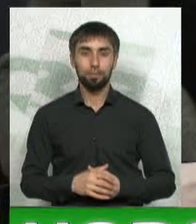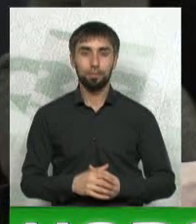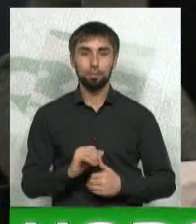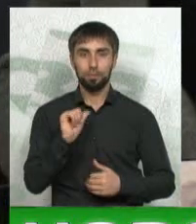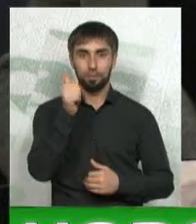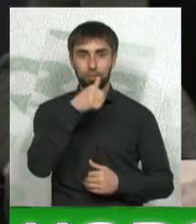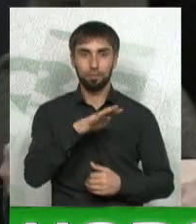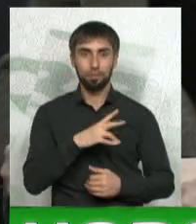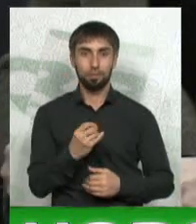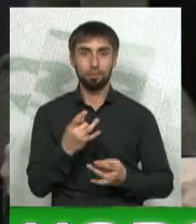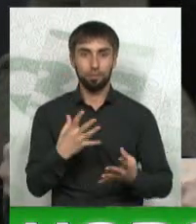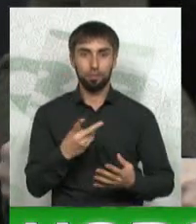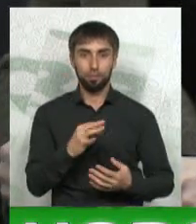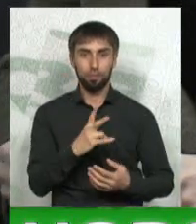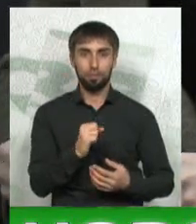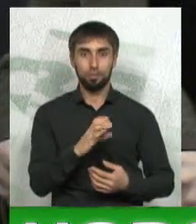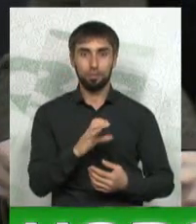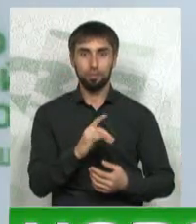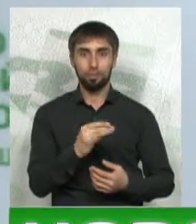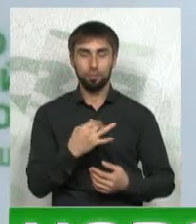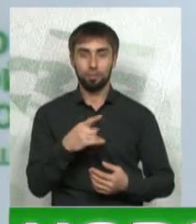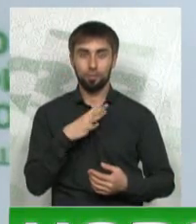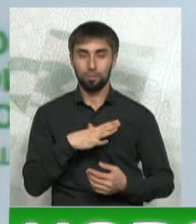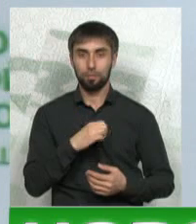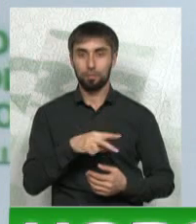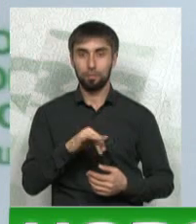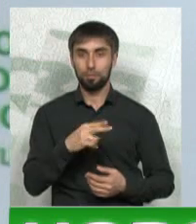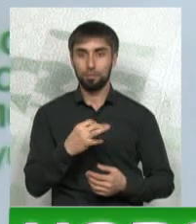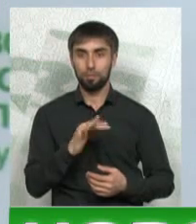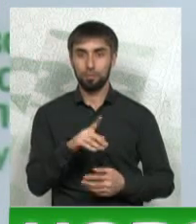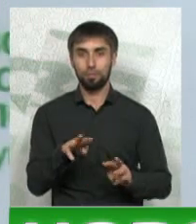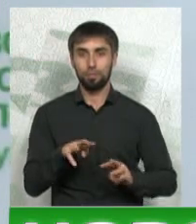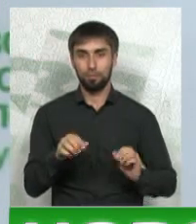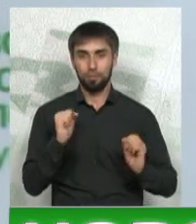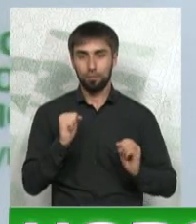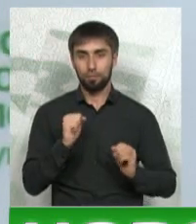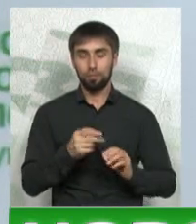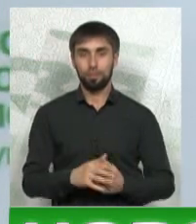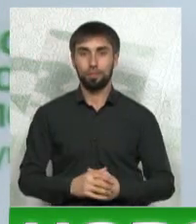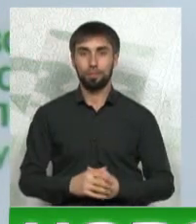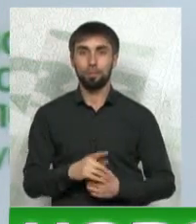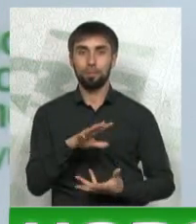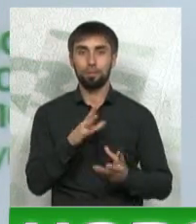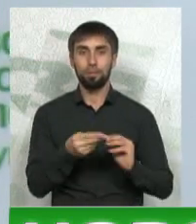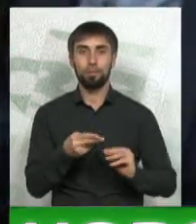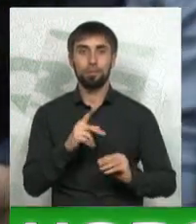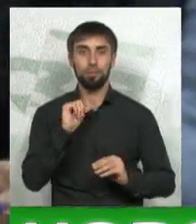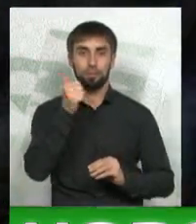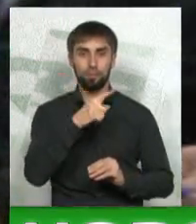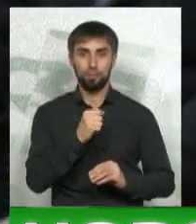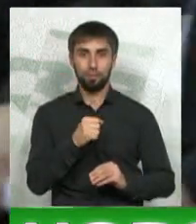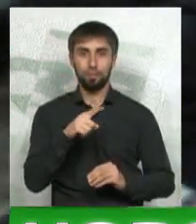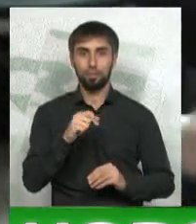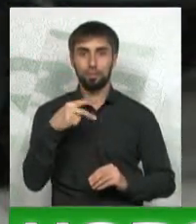Год был непростой, но насыщенный, поделился Али Дашхаклоев, подводя итоги деятельности регионального министерства по физической культуре и спорта